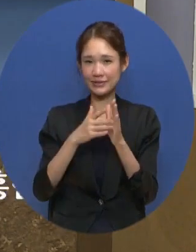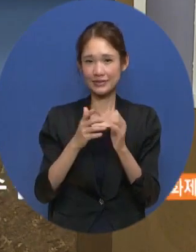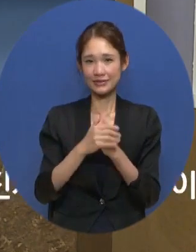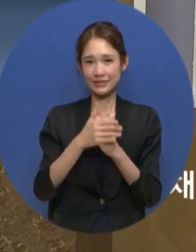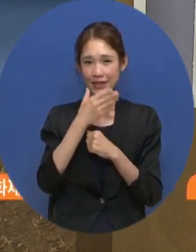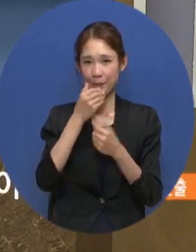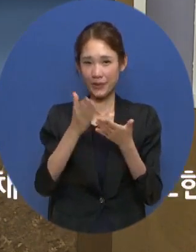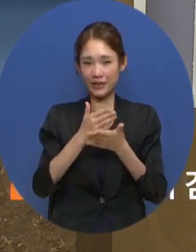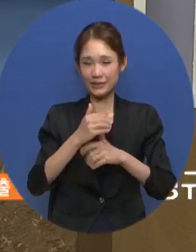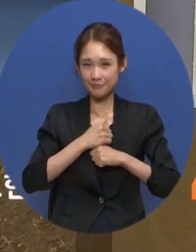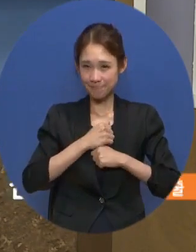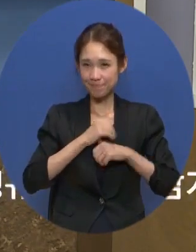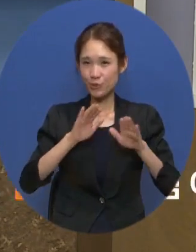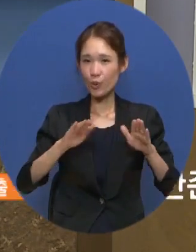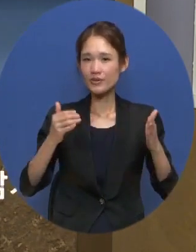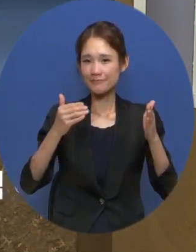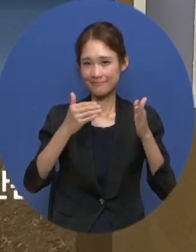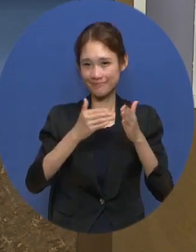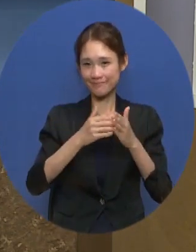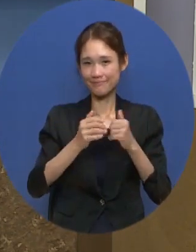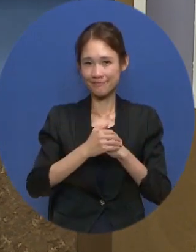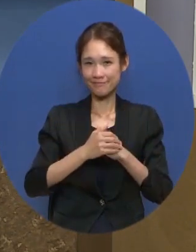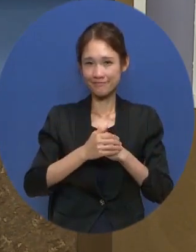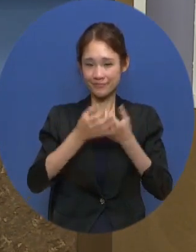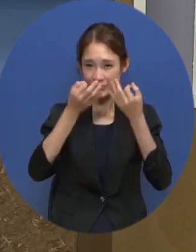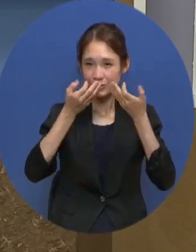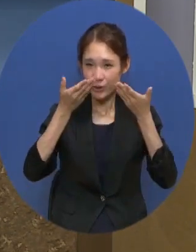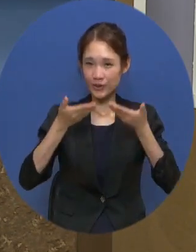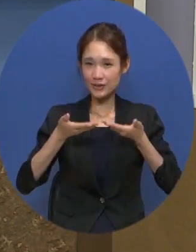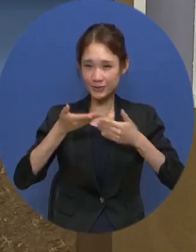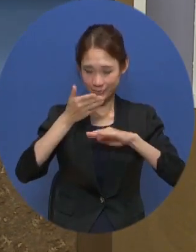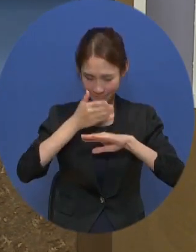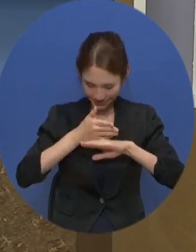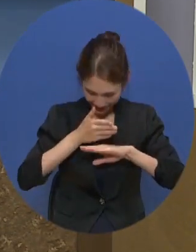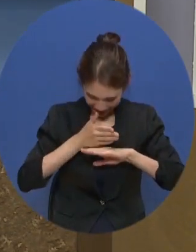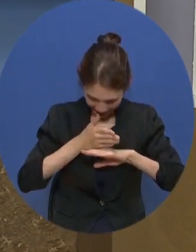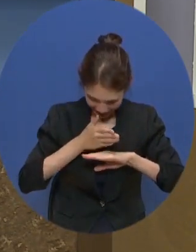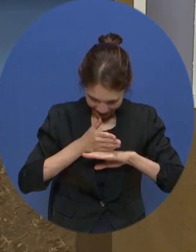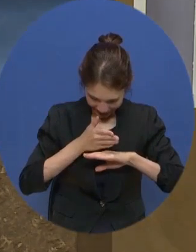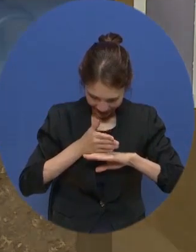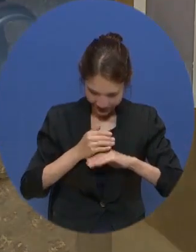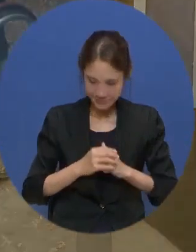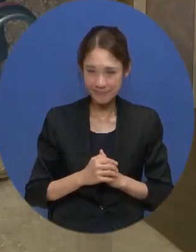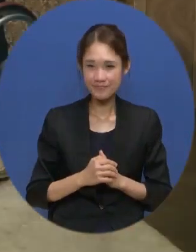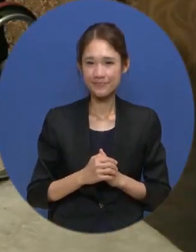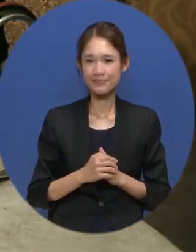행복나눔 지킴이 오늘은 여기까지입니다. 시청해주신 여러분 고맙습니다.